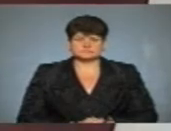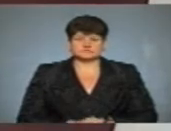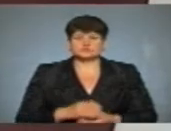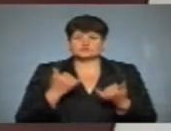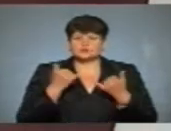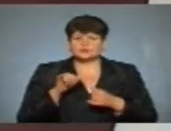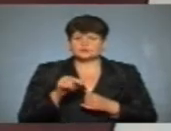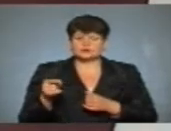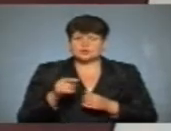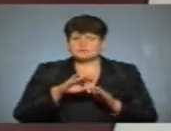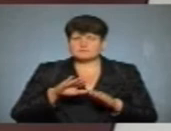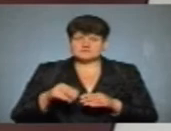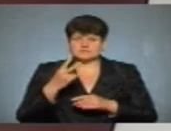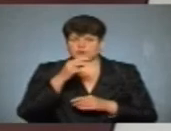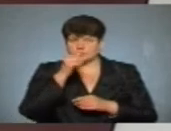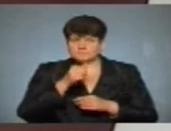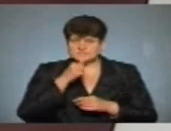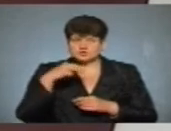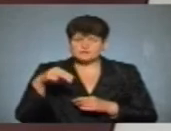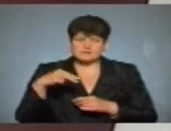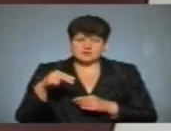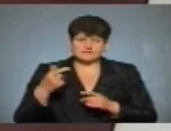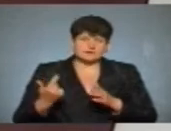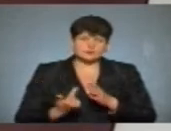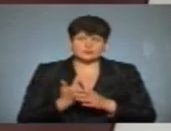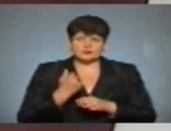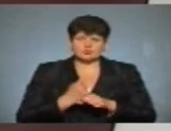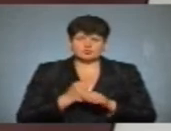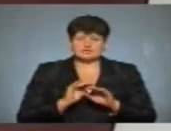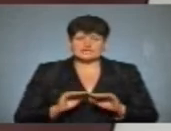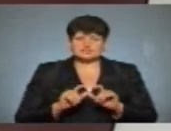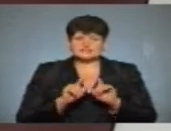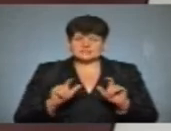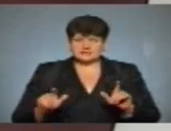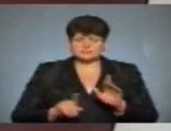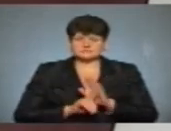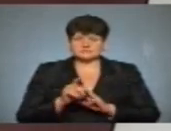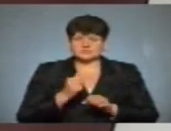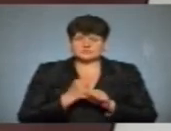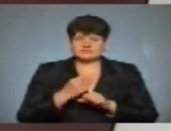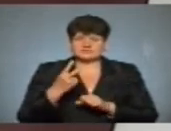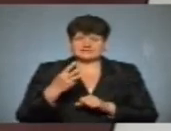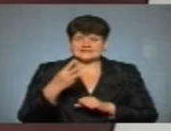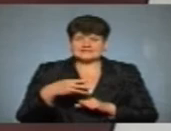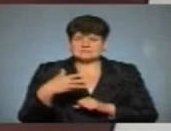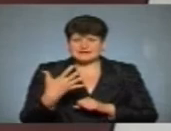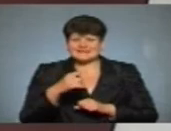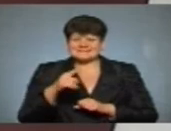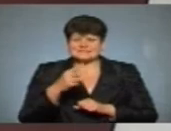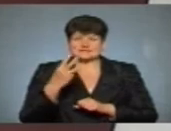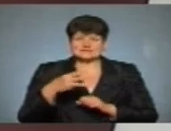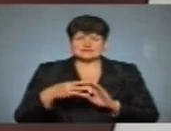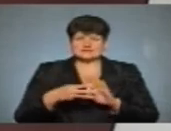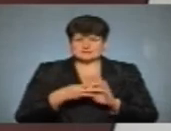Сьогодні у Тернополі після понад двомісячної перерви поновили роботу дитячі садки. Запрацювали 35 із 38